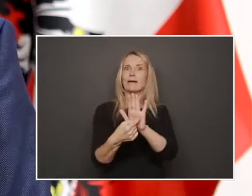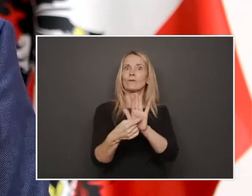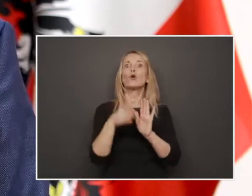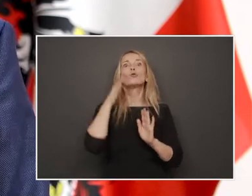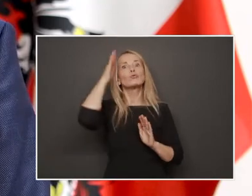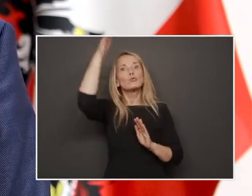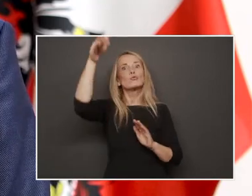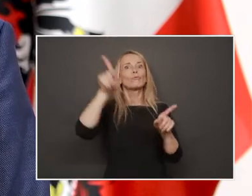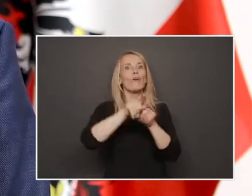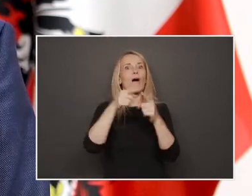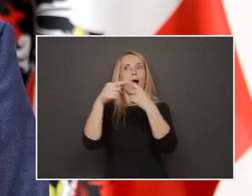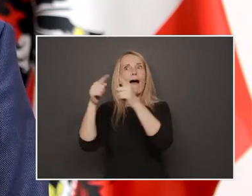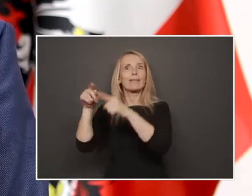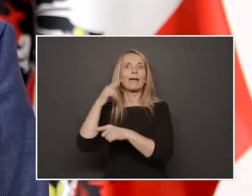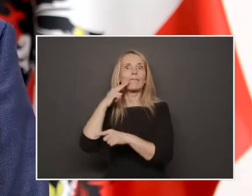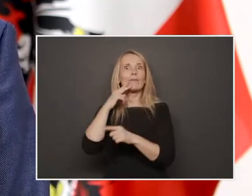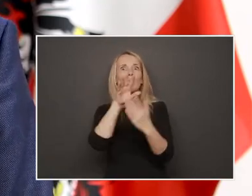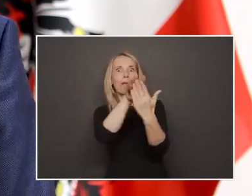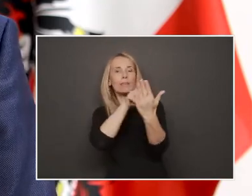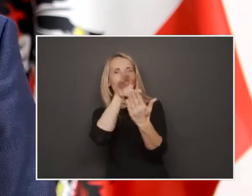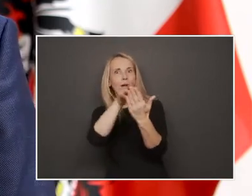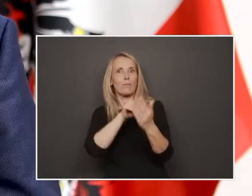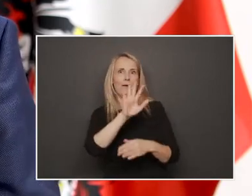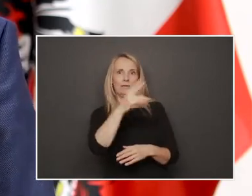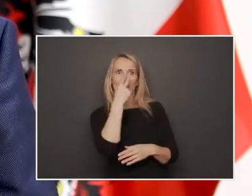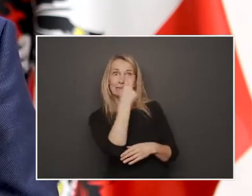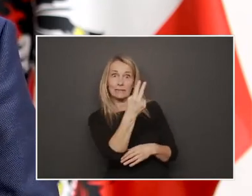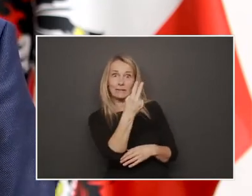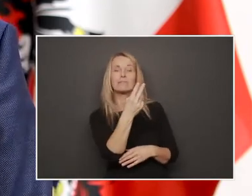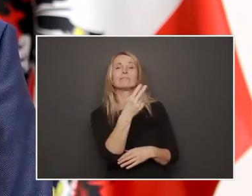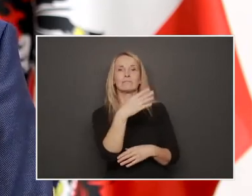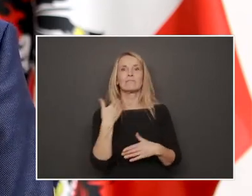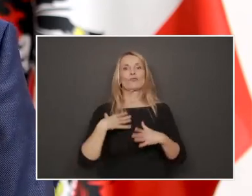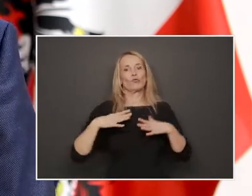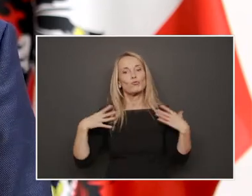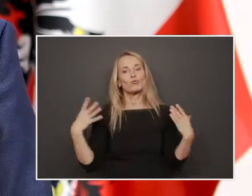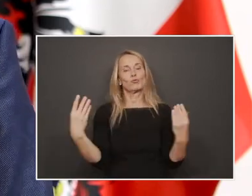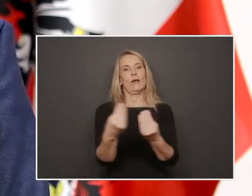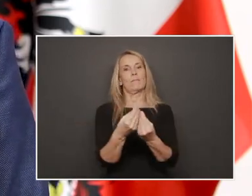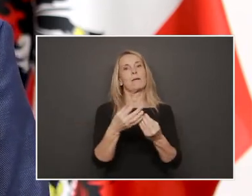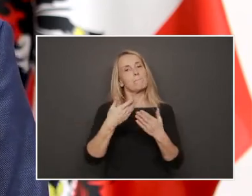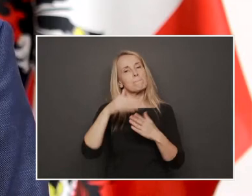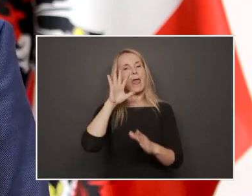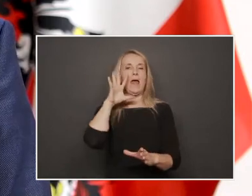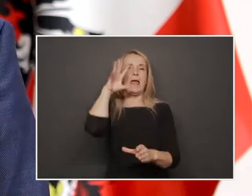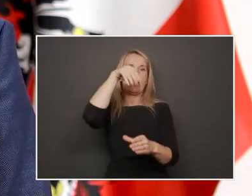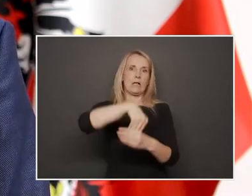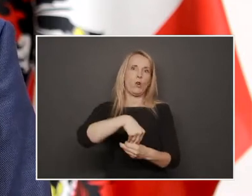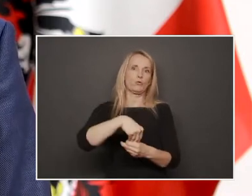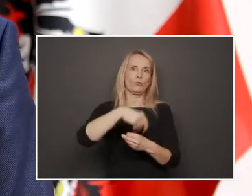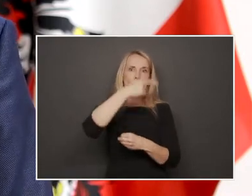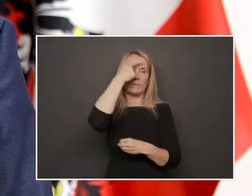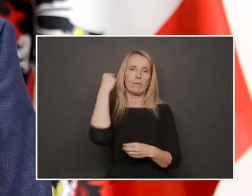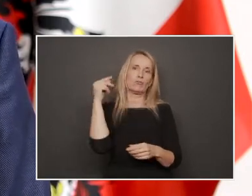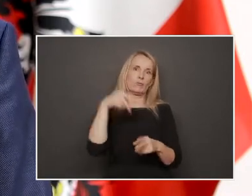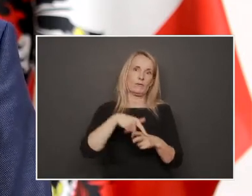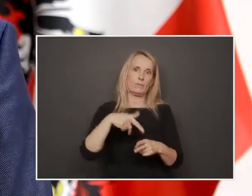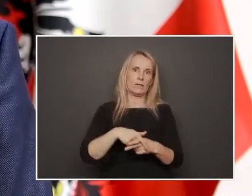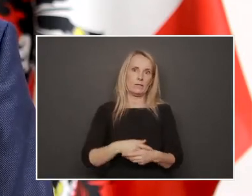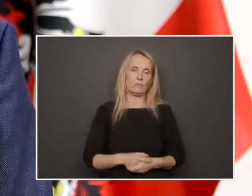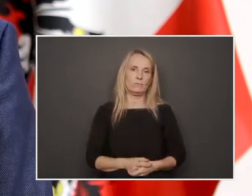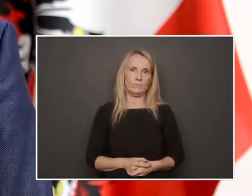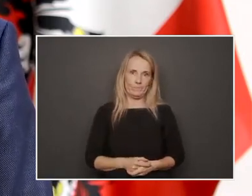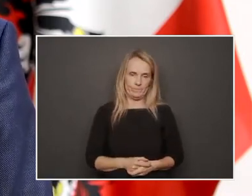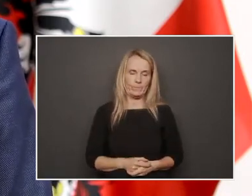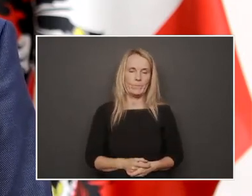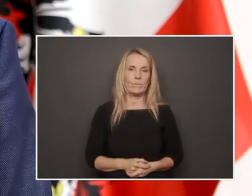Zukunft noch viele Unternehmen Ihrem Beispiel und tragen mit uns gemeinsam für mehr Inklusion von Menschen mit Behinderungen